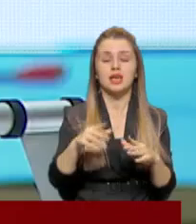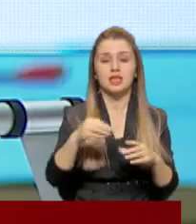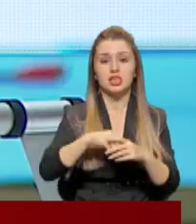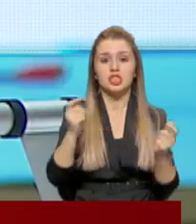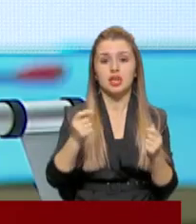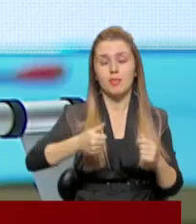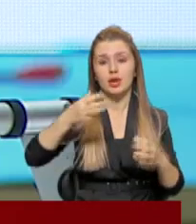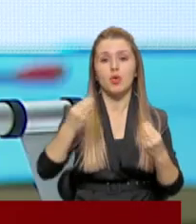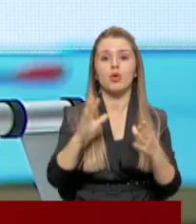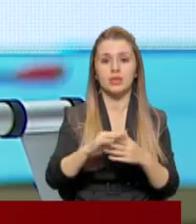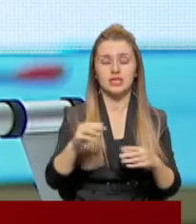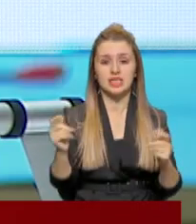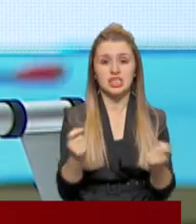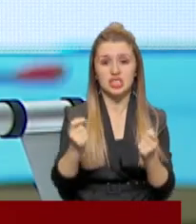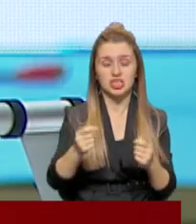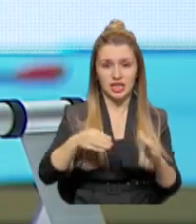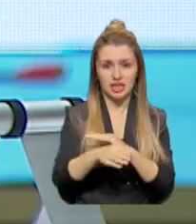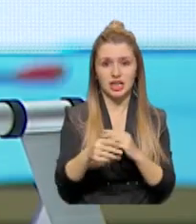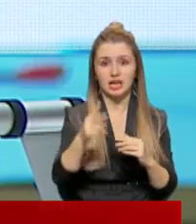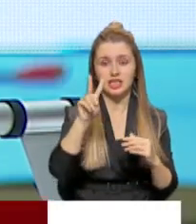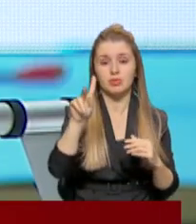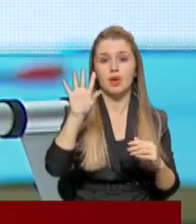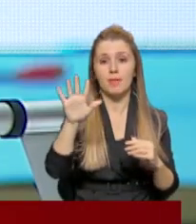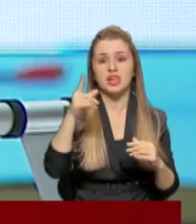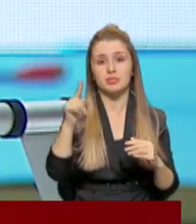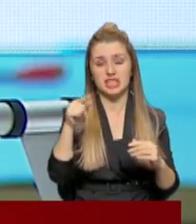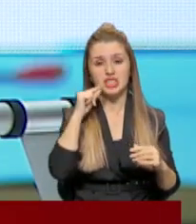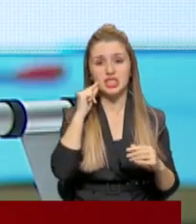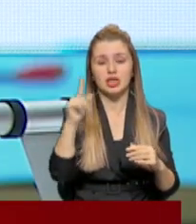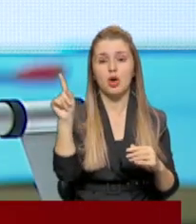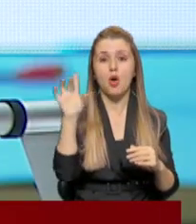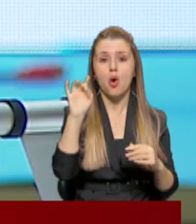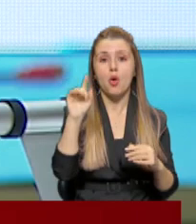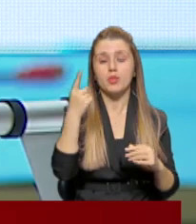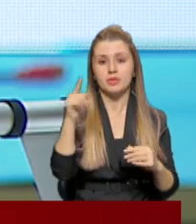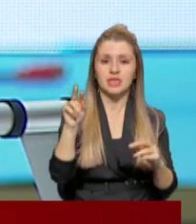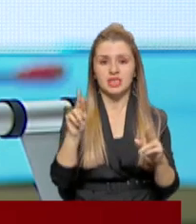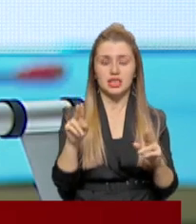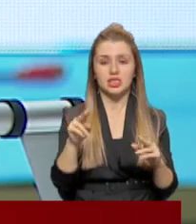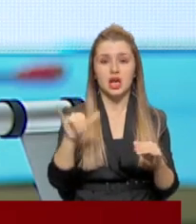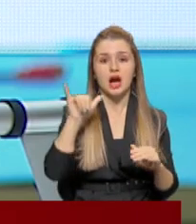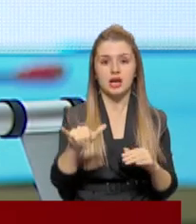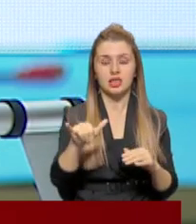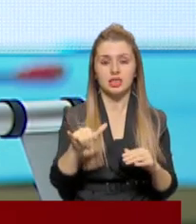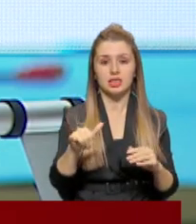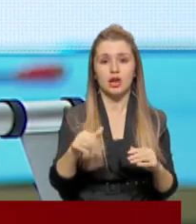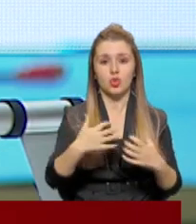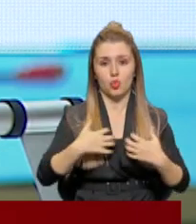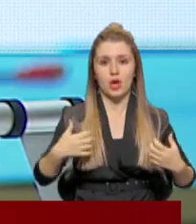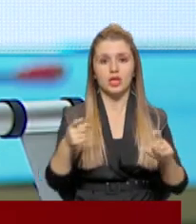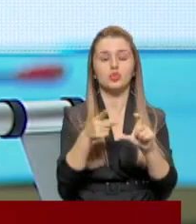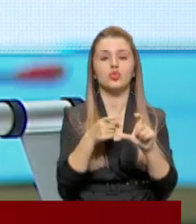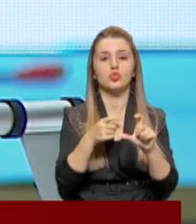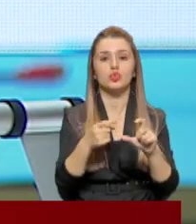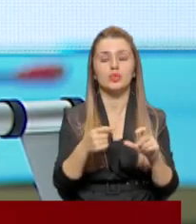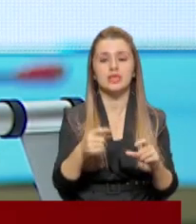olur mu ya? İlk defa işe alınan 25.361 kişiden 15.125 kişi hakkında hiçbir güvenlik